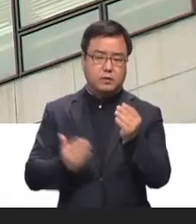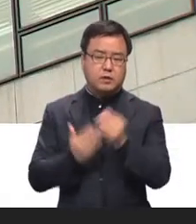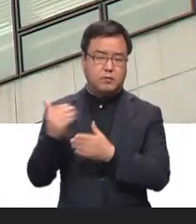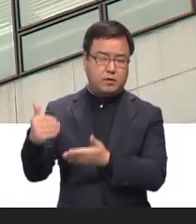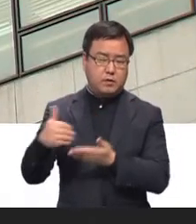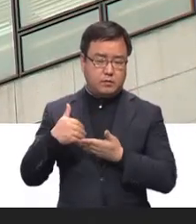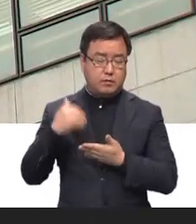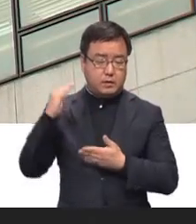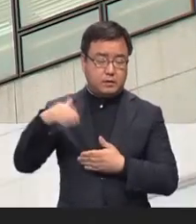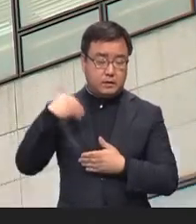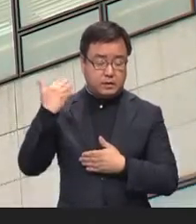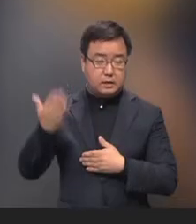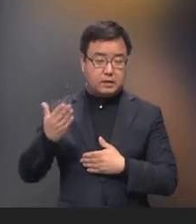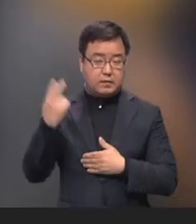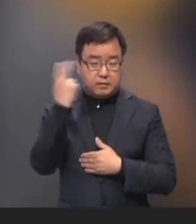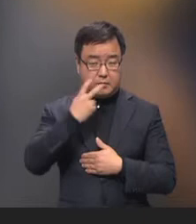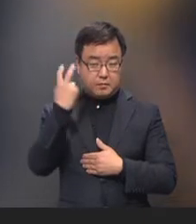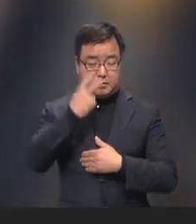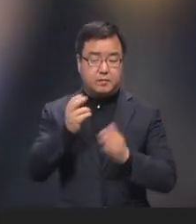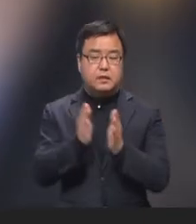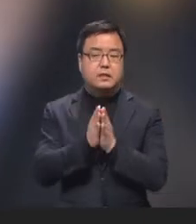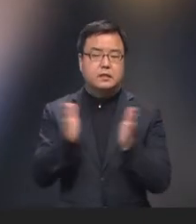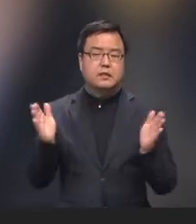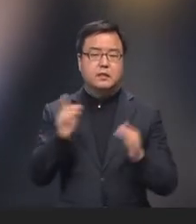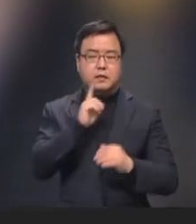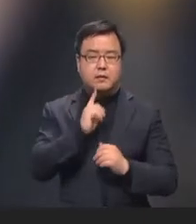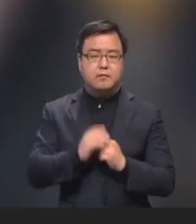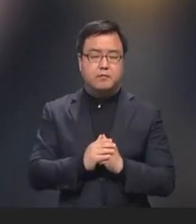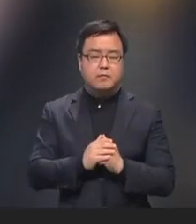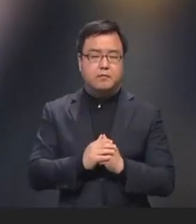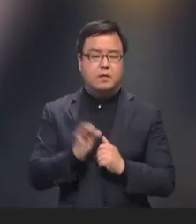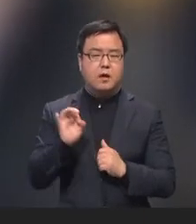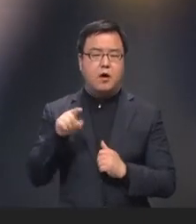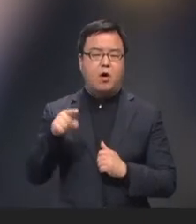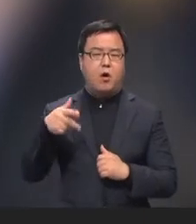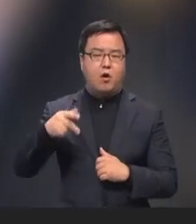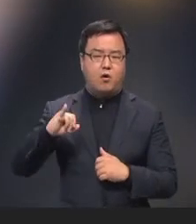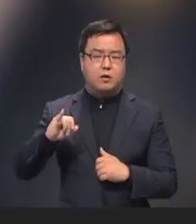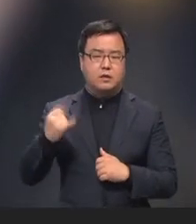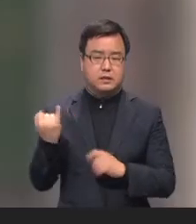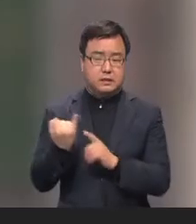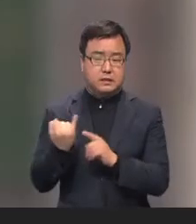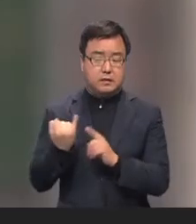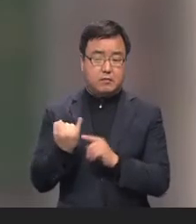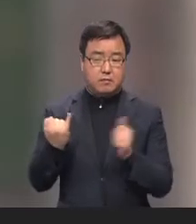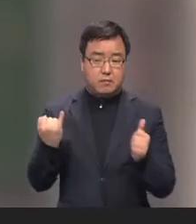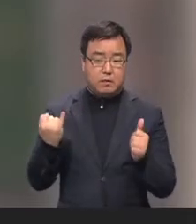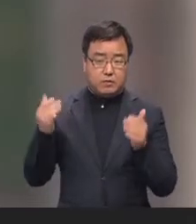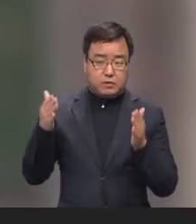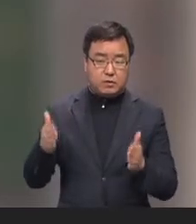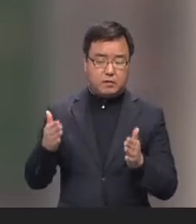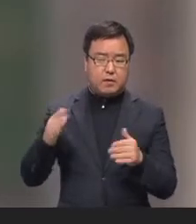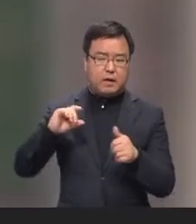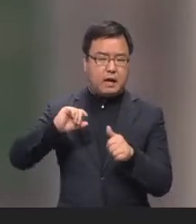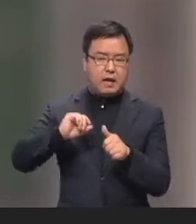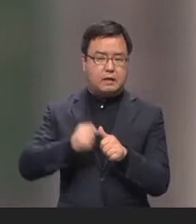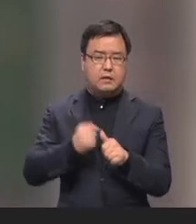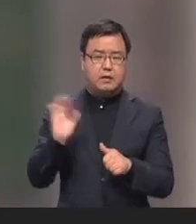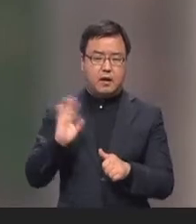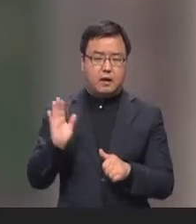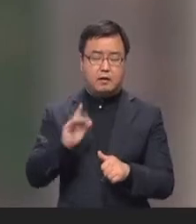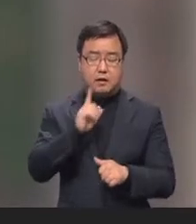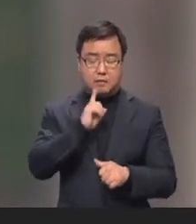사에 착수했다고 밝혔습니다 해당 교사는 어진 씨와의 행위의 강제성은 없었다 며 앞으로 수사기관의 수사에 성실히